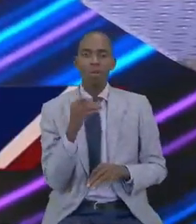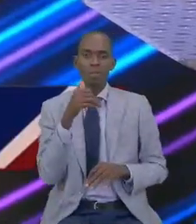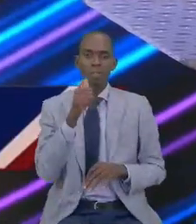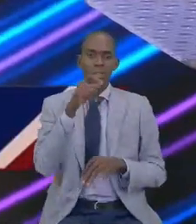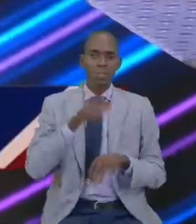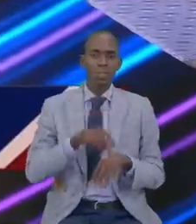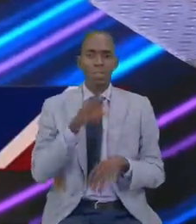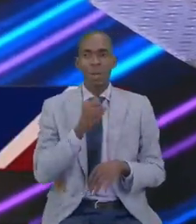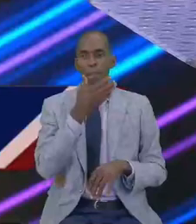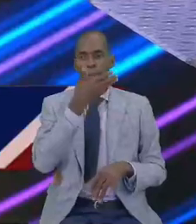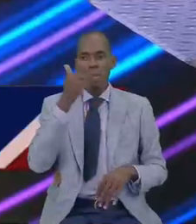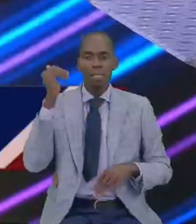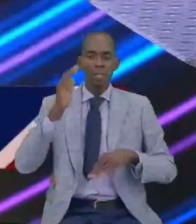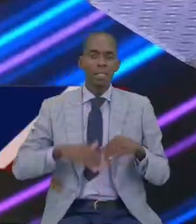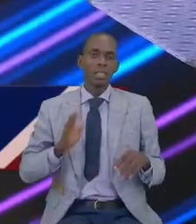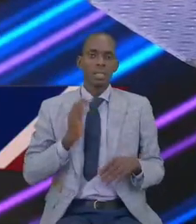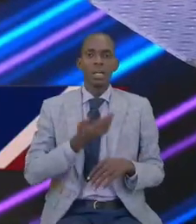passé.